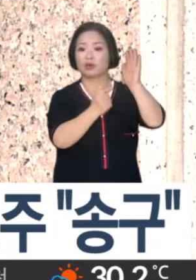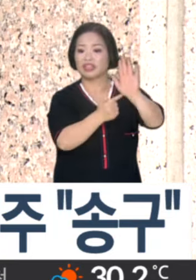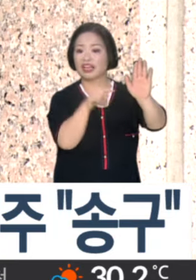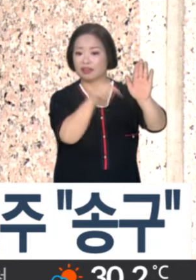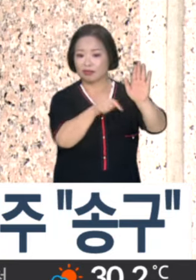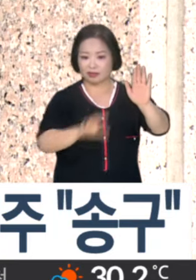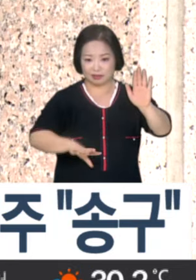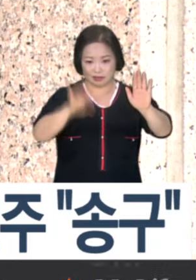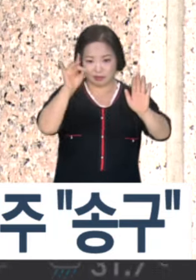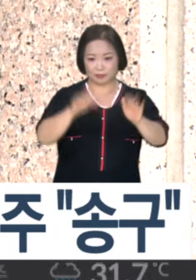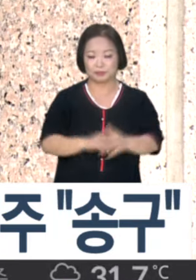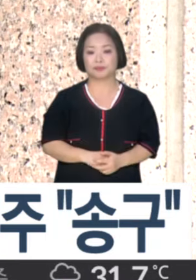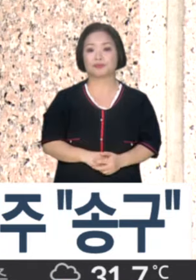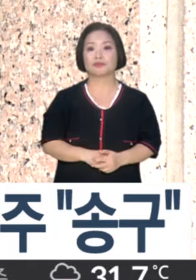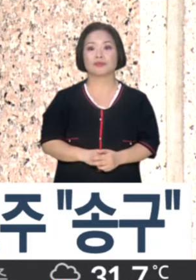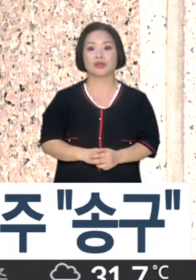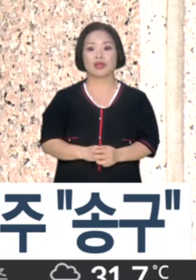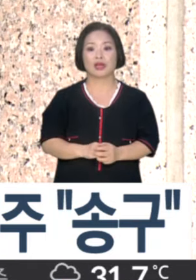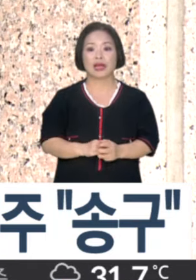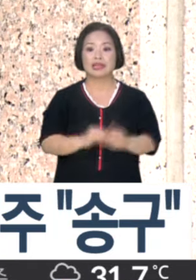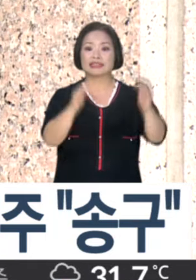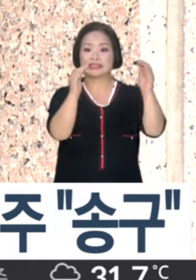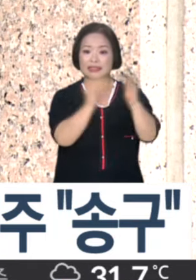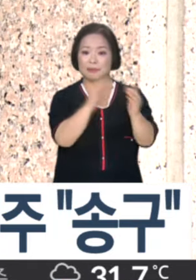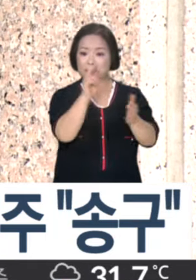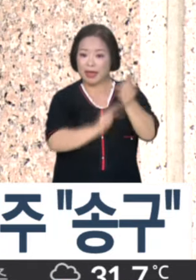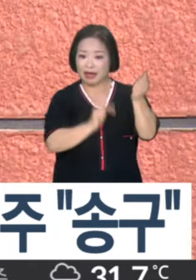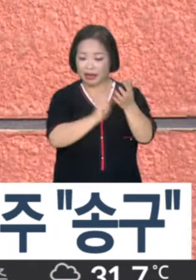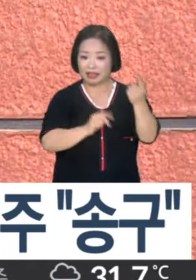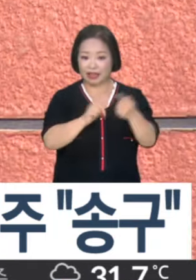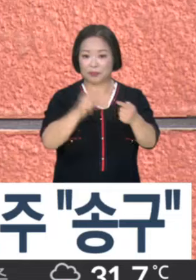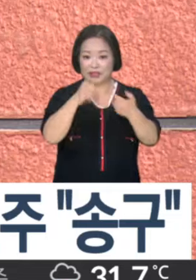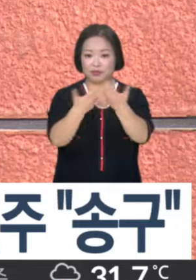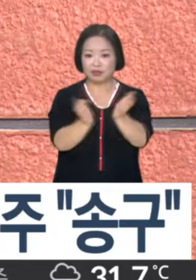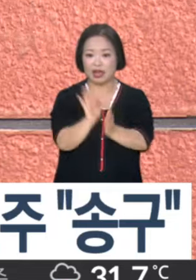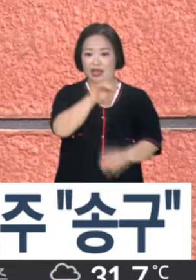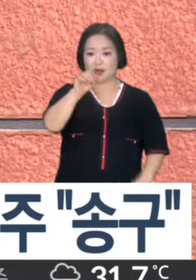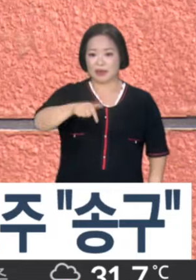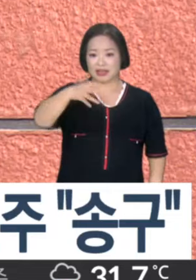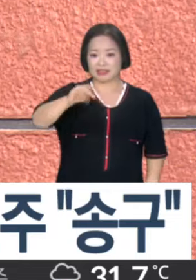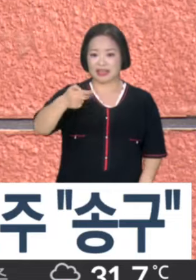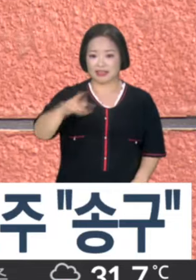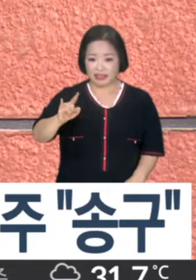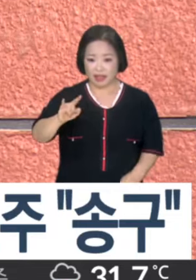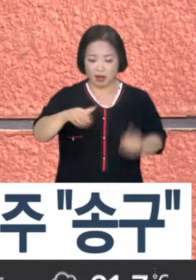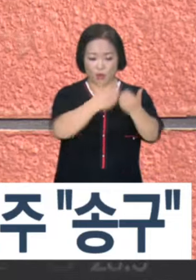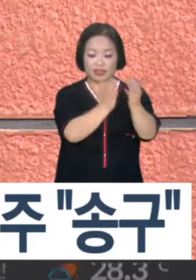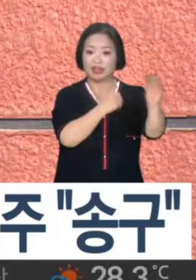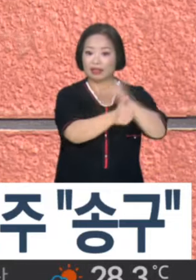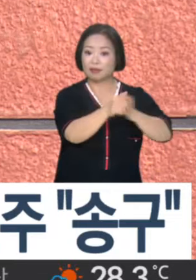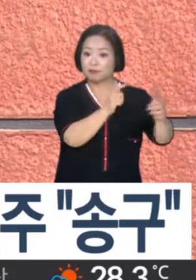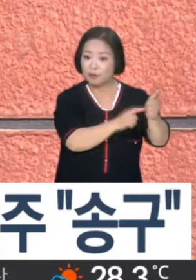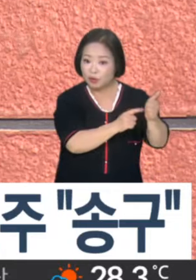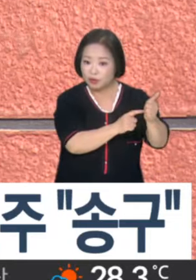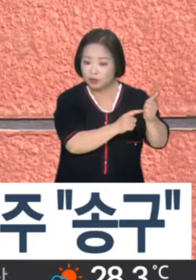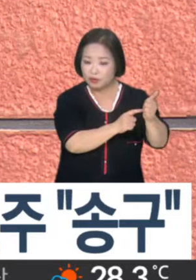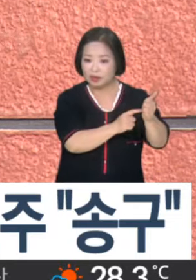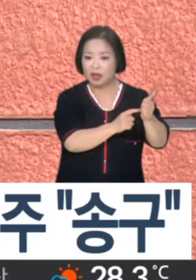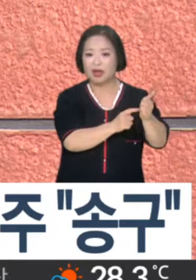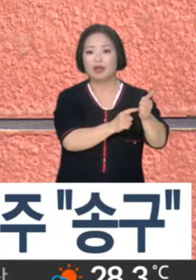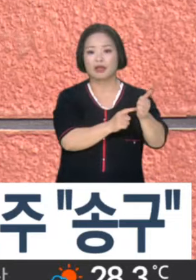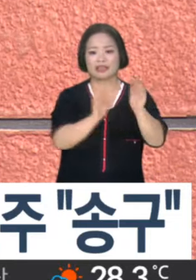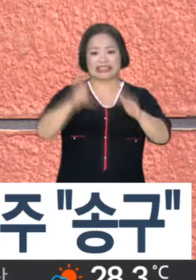건 처음이라고 말했습니다 사조 매각 논란에 대해서 민주당 박찬대 대표 직무대행 원내 대표는 관훈클럽